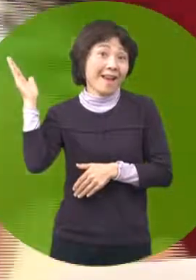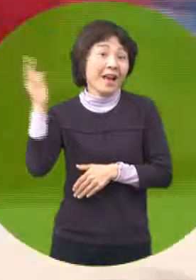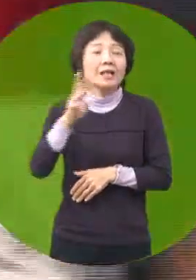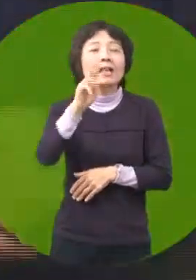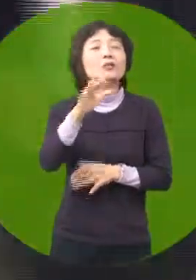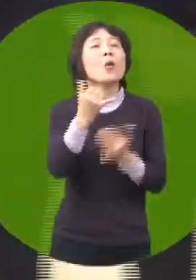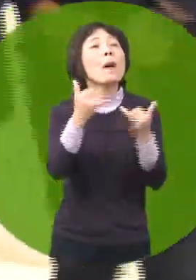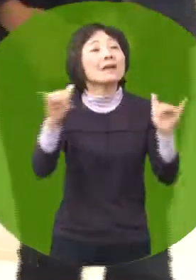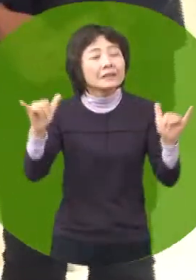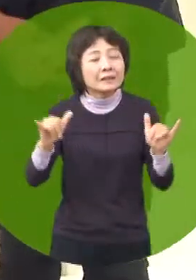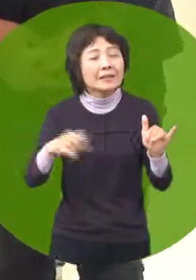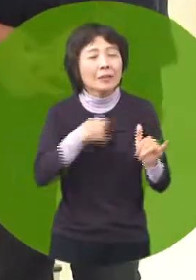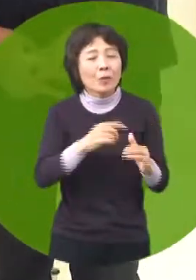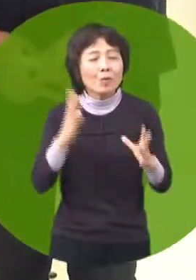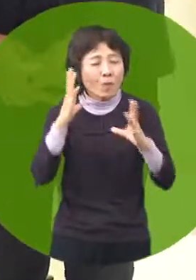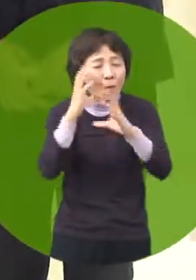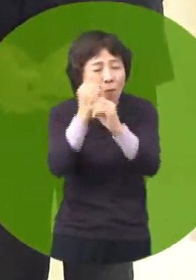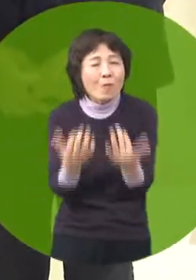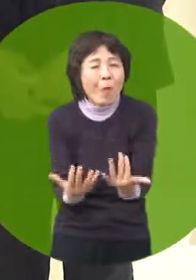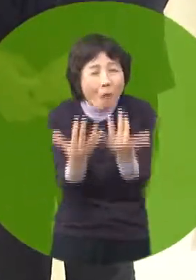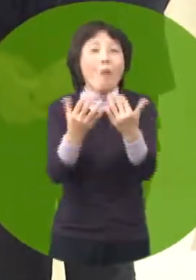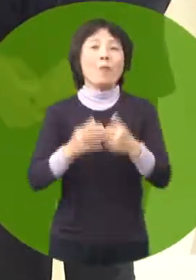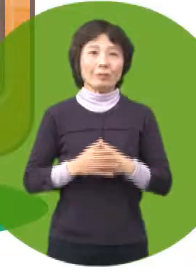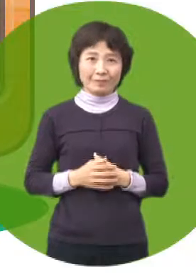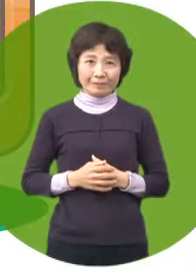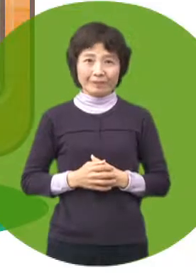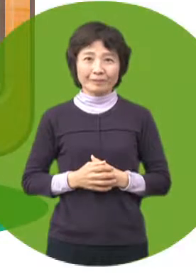万人が熱狂。